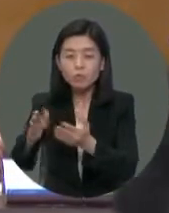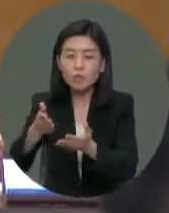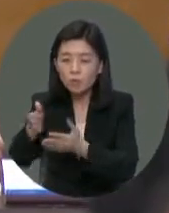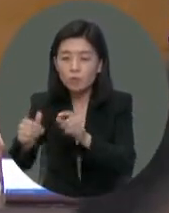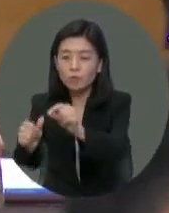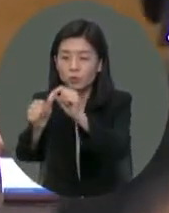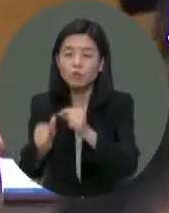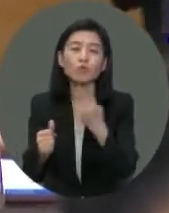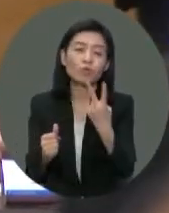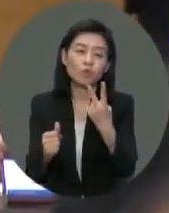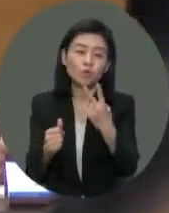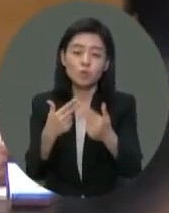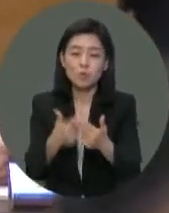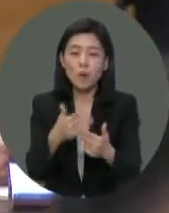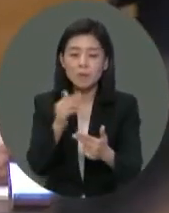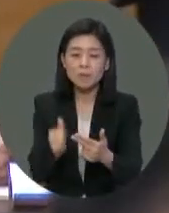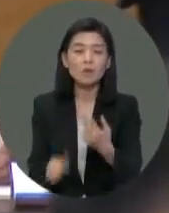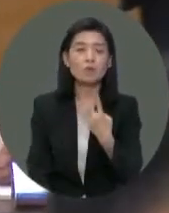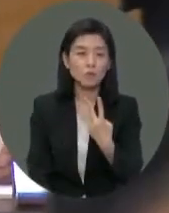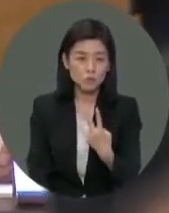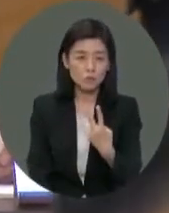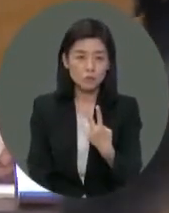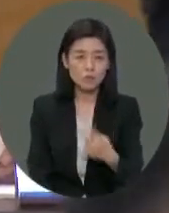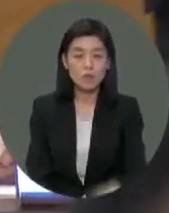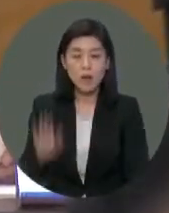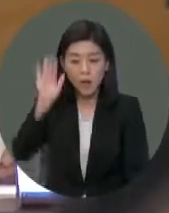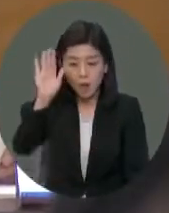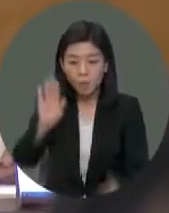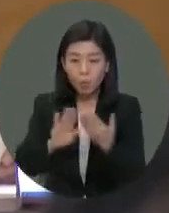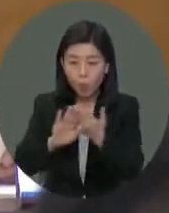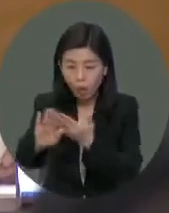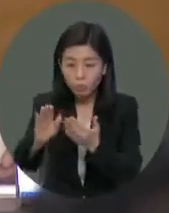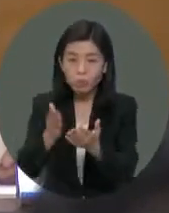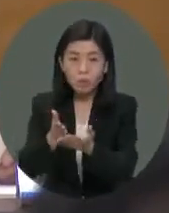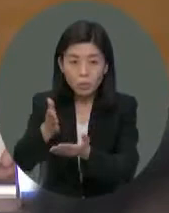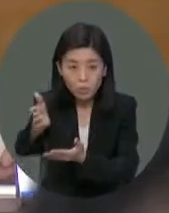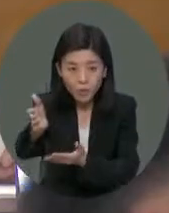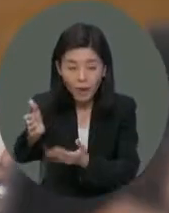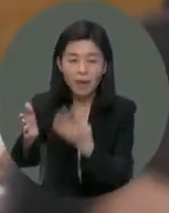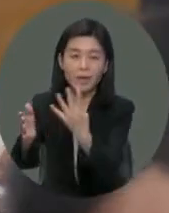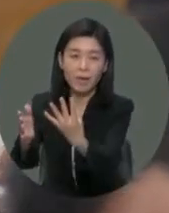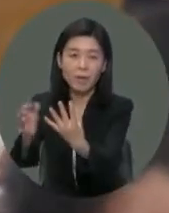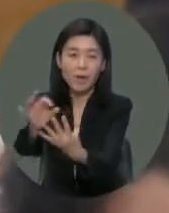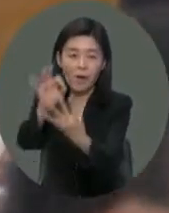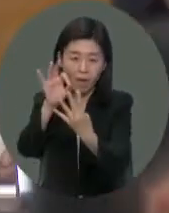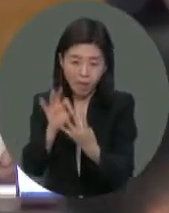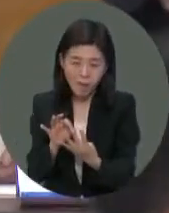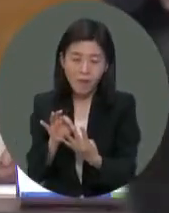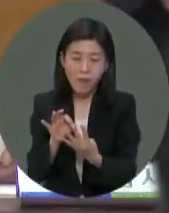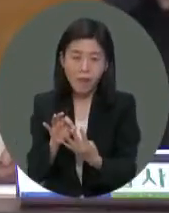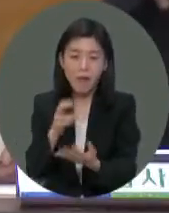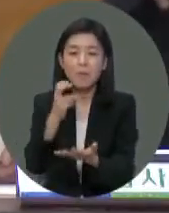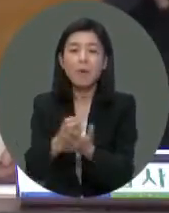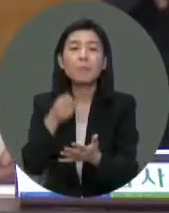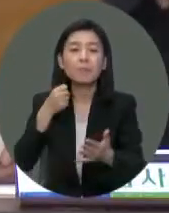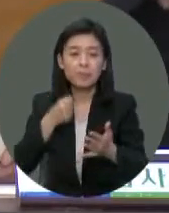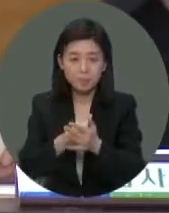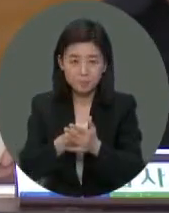그 외부 전문가로 4명으로 의원을 선임하도록 그렇게 법이 개정이 되어 있습니다 이상입니다